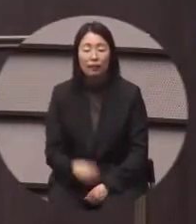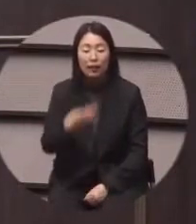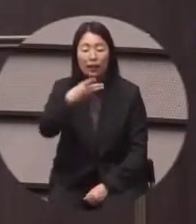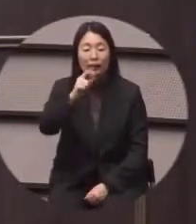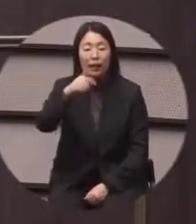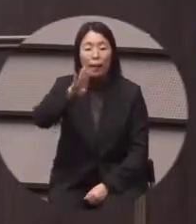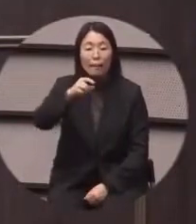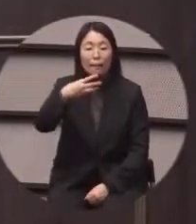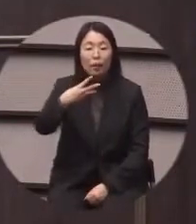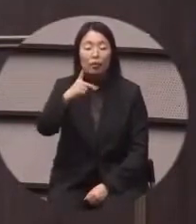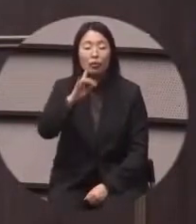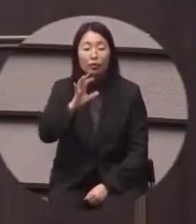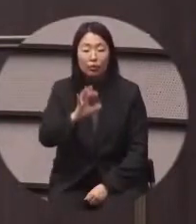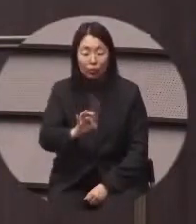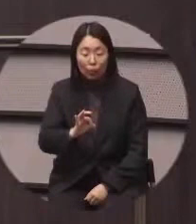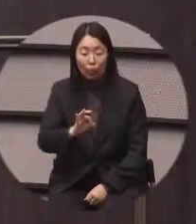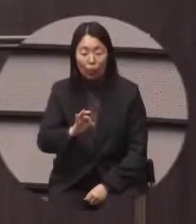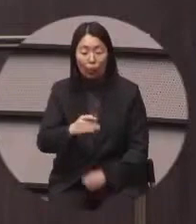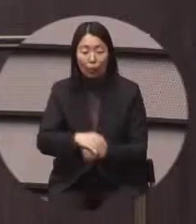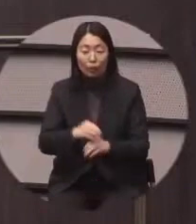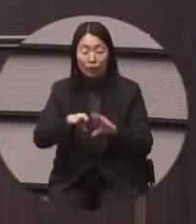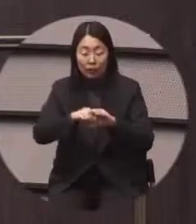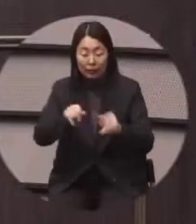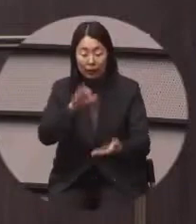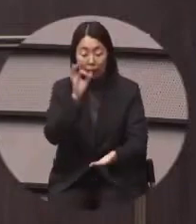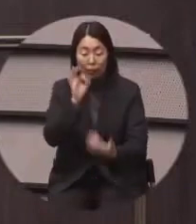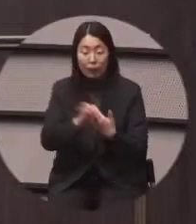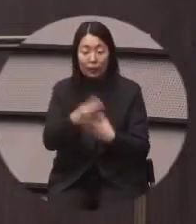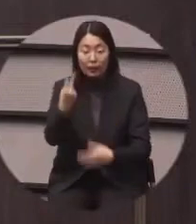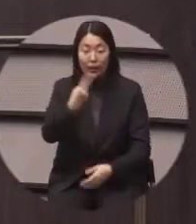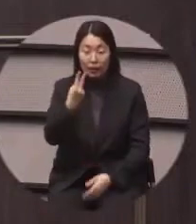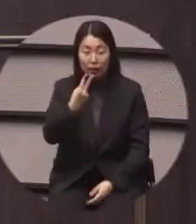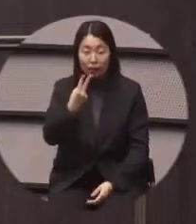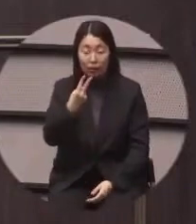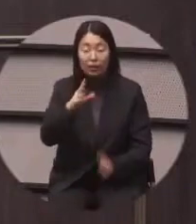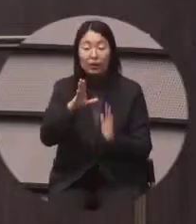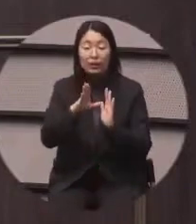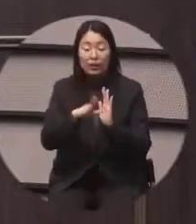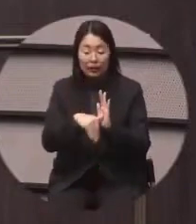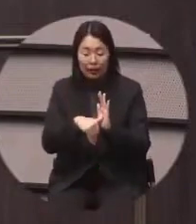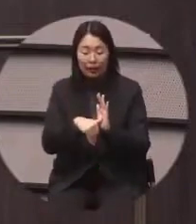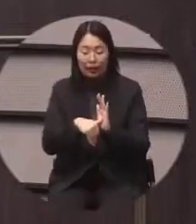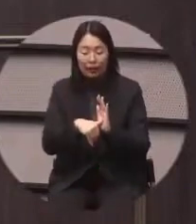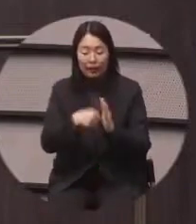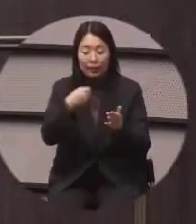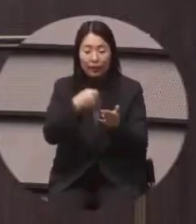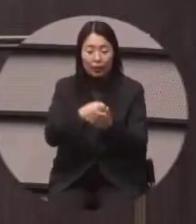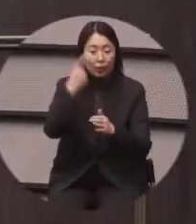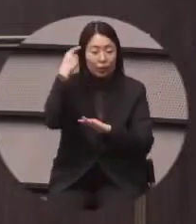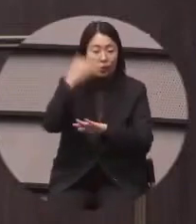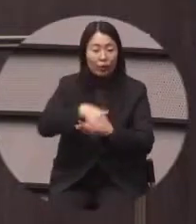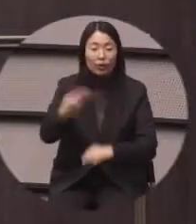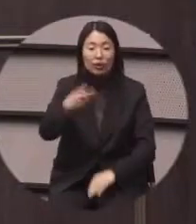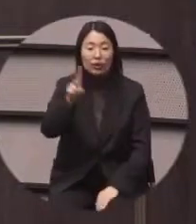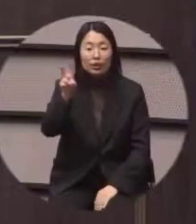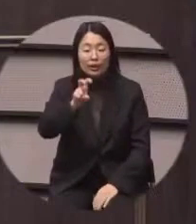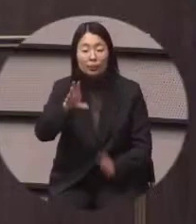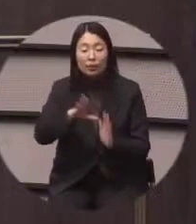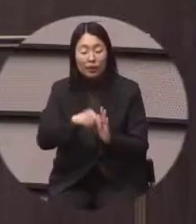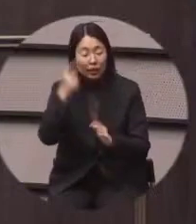탐벌동 공공청사 예정 토지는 2000년 도시계획 시설 결정되어 2020년 실시계획 인가를 받은